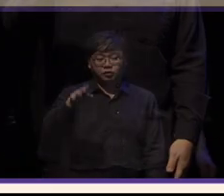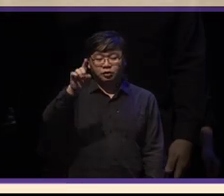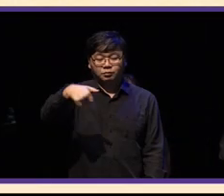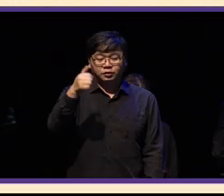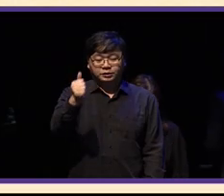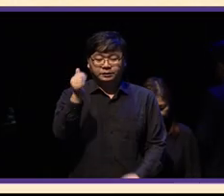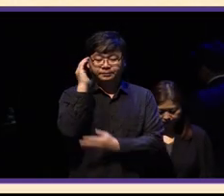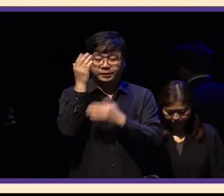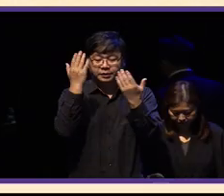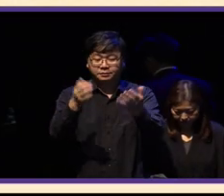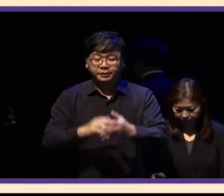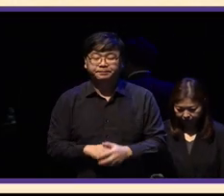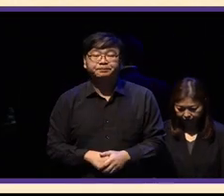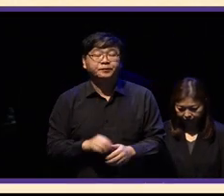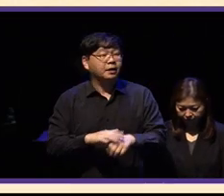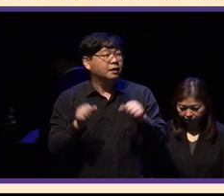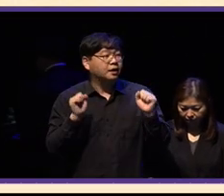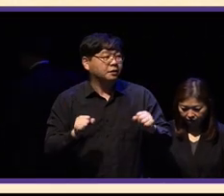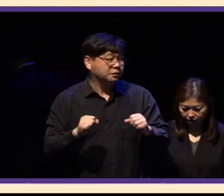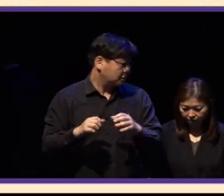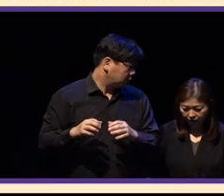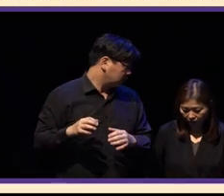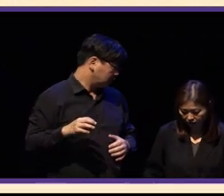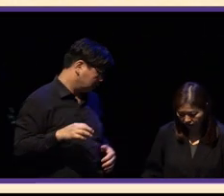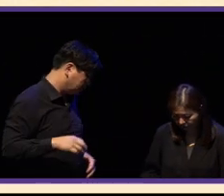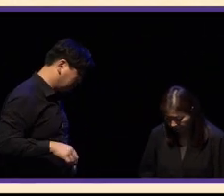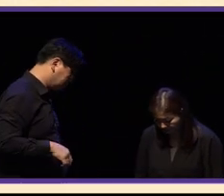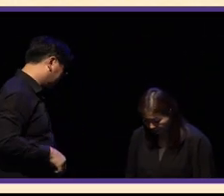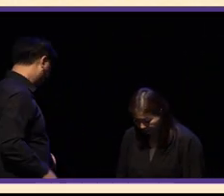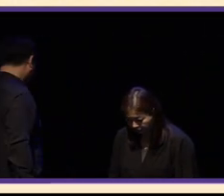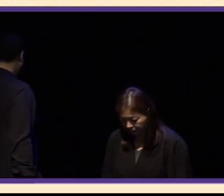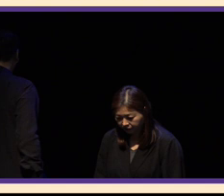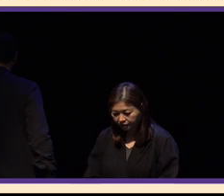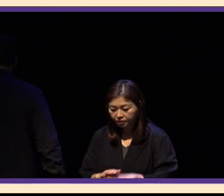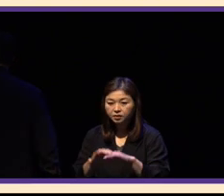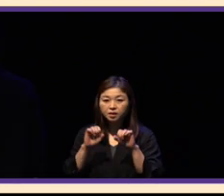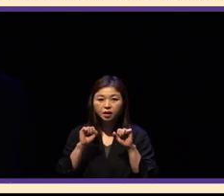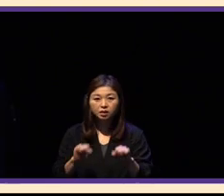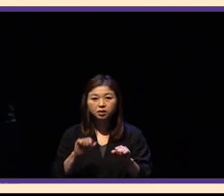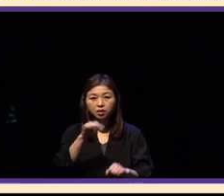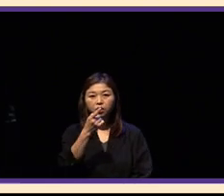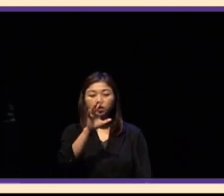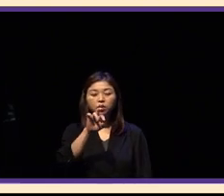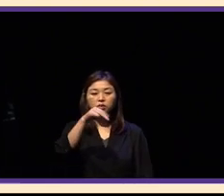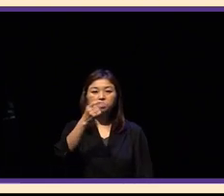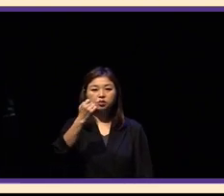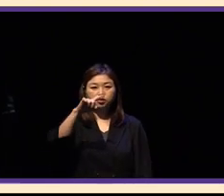안녕하세요. 극장 운영부장 홍승욱입니다. 만나 뵈서 반갑습니다.